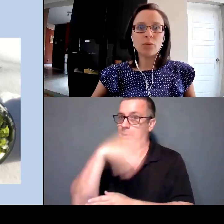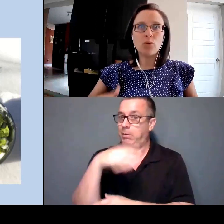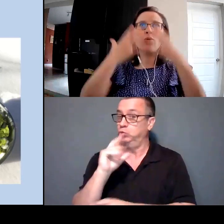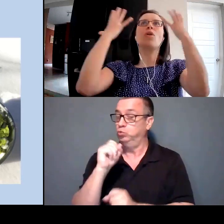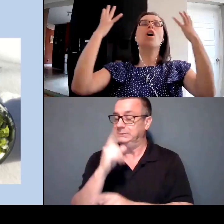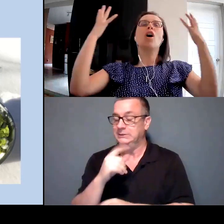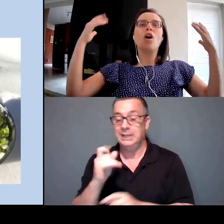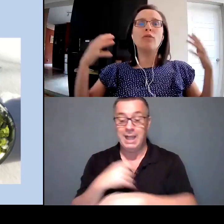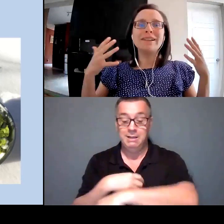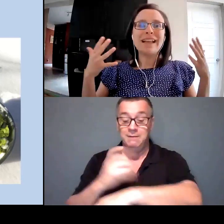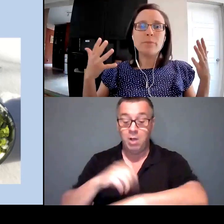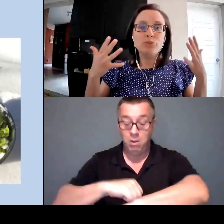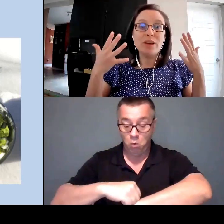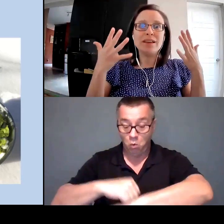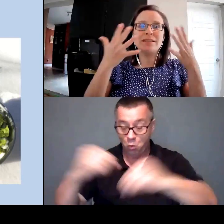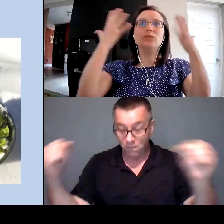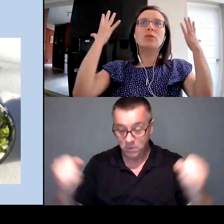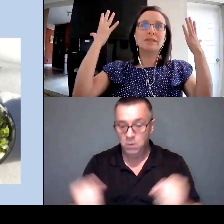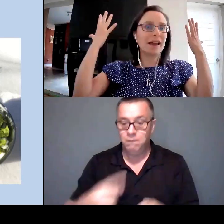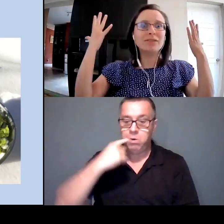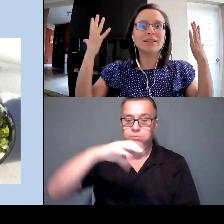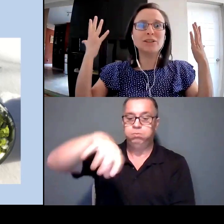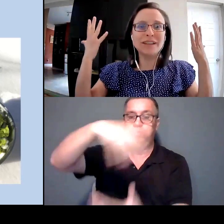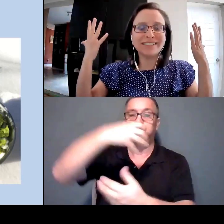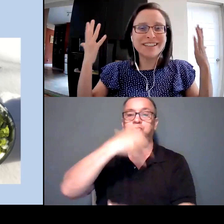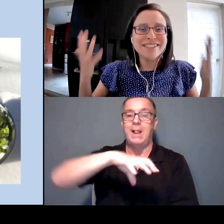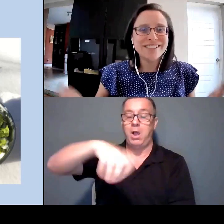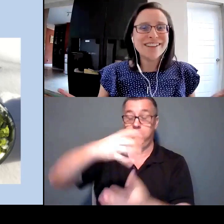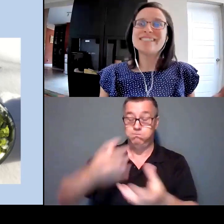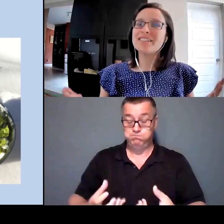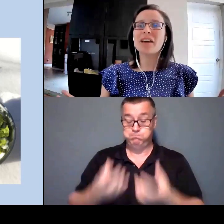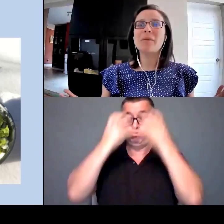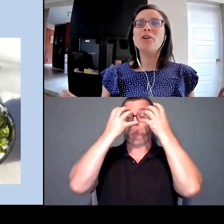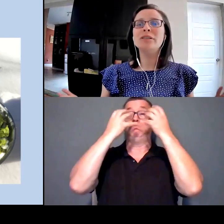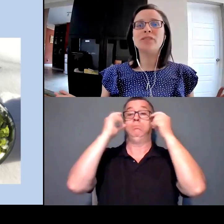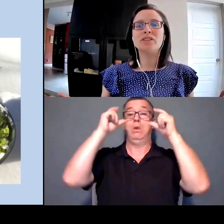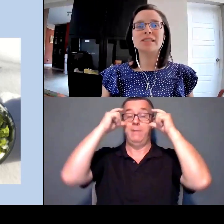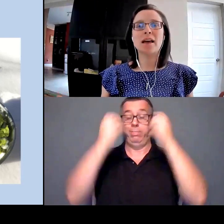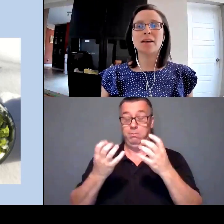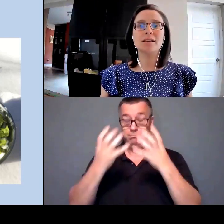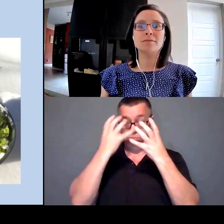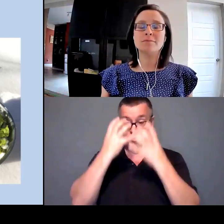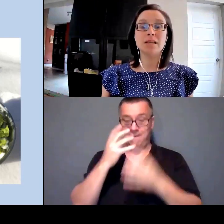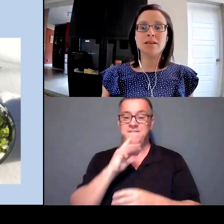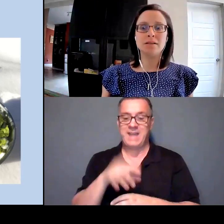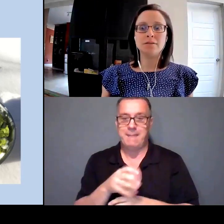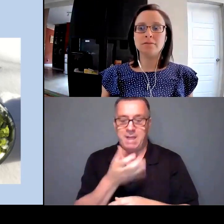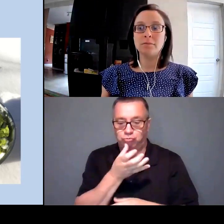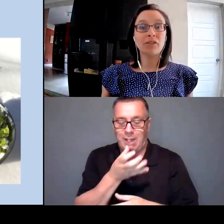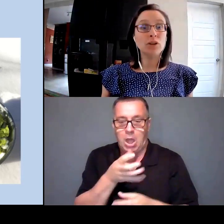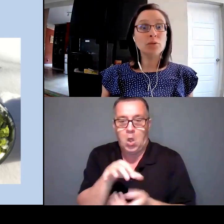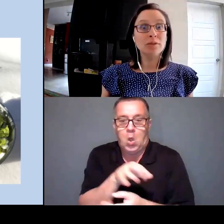ouvrant, on voit de la buée qui nous arrive dans les lunettes. C'est vraiment un effet de serre qui